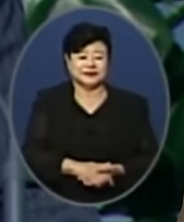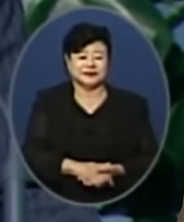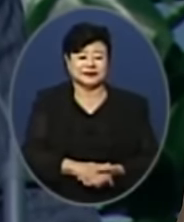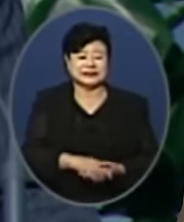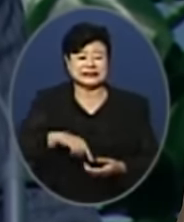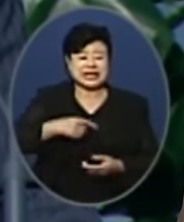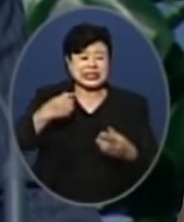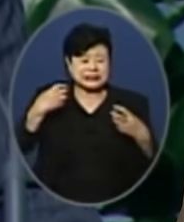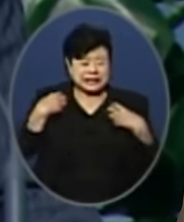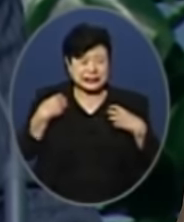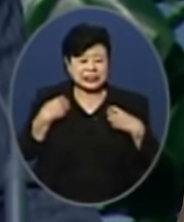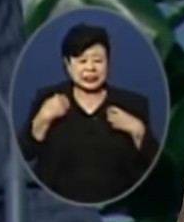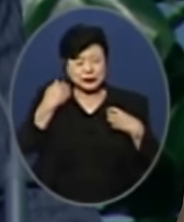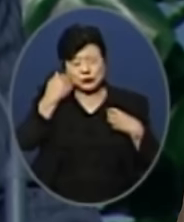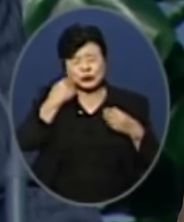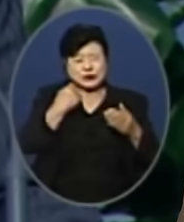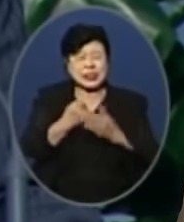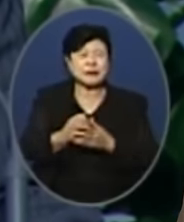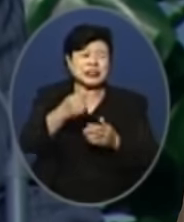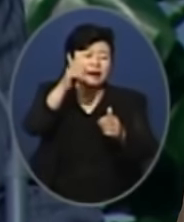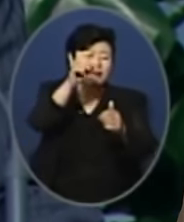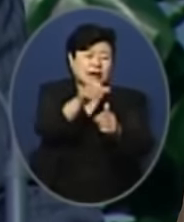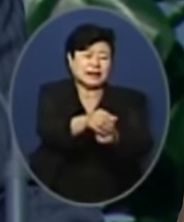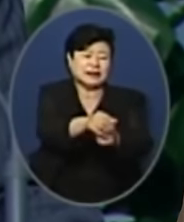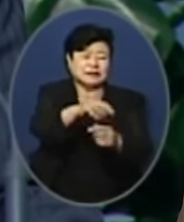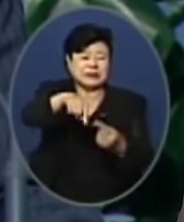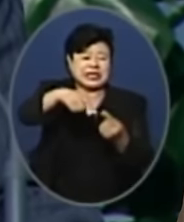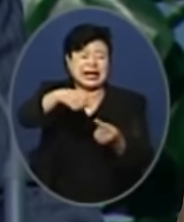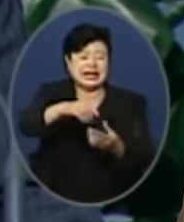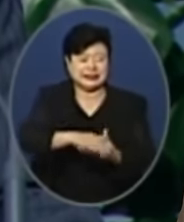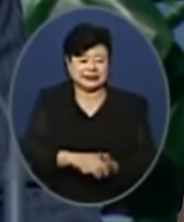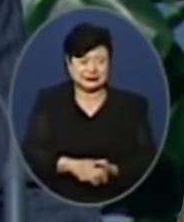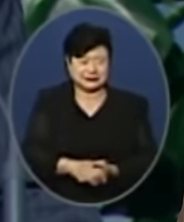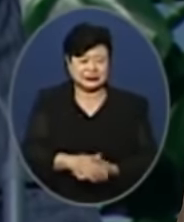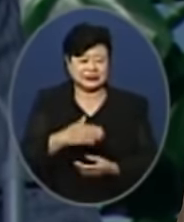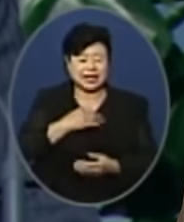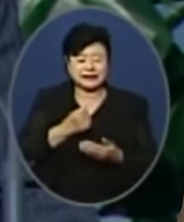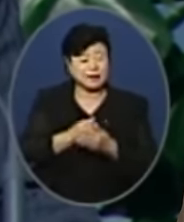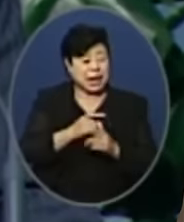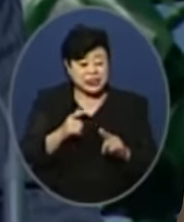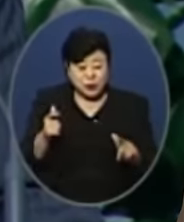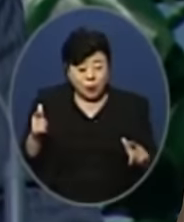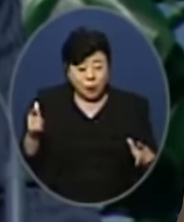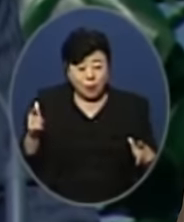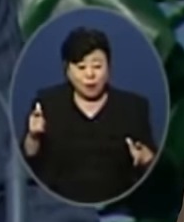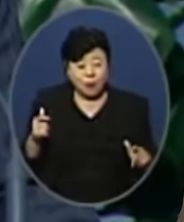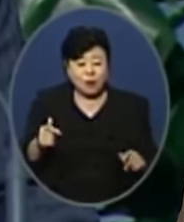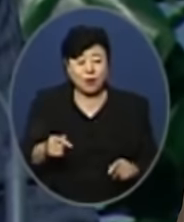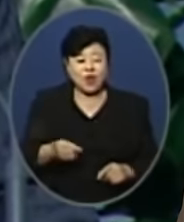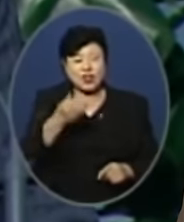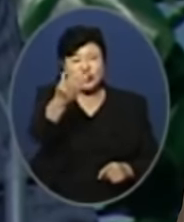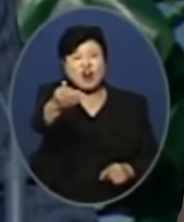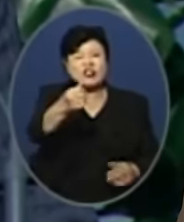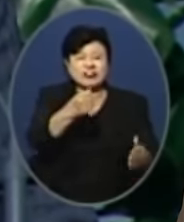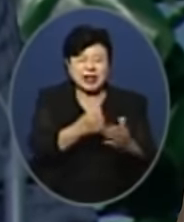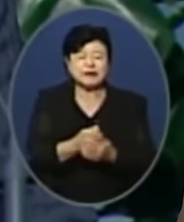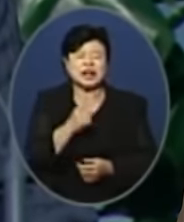자기의 책임을 다른 사람에게 다 내맡깁니다. 내 탓이요, 아니고 내 탓이다.